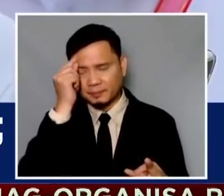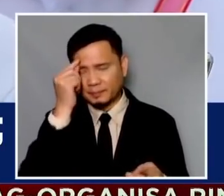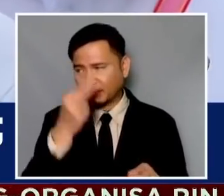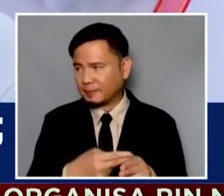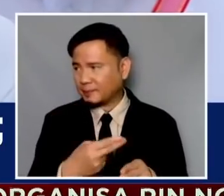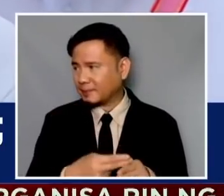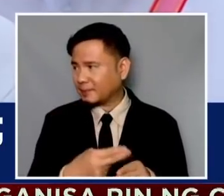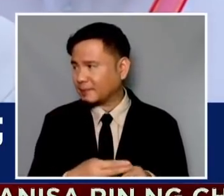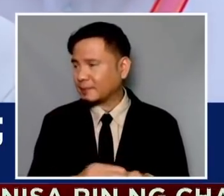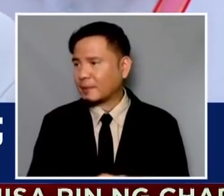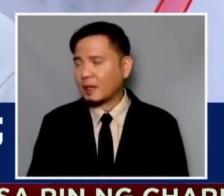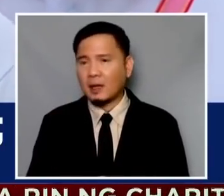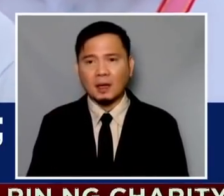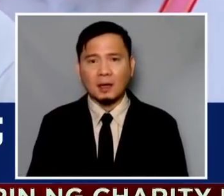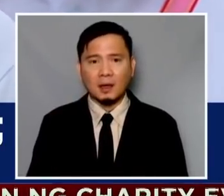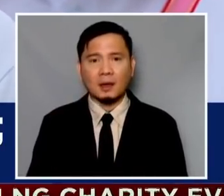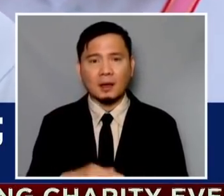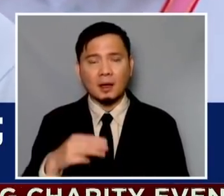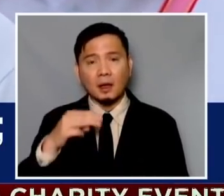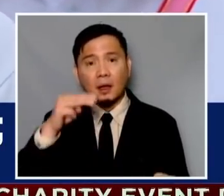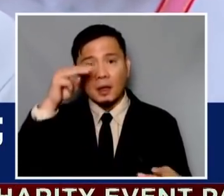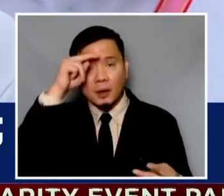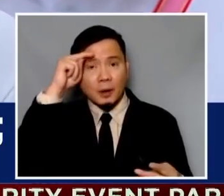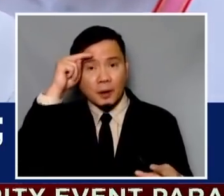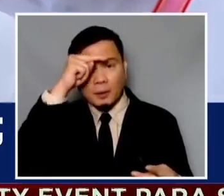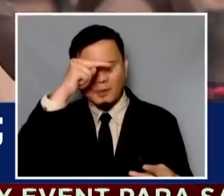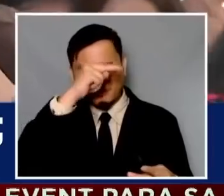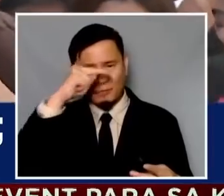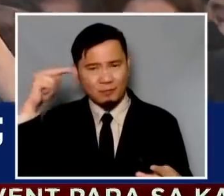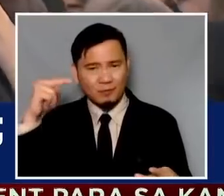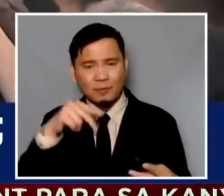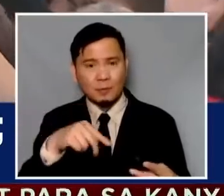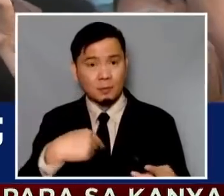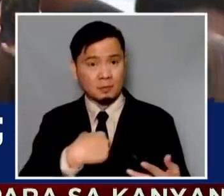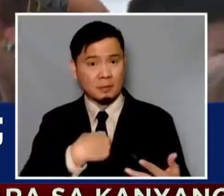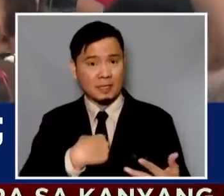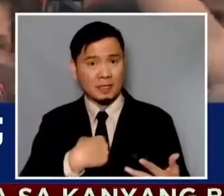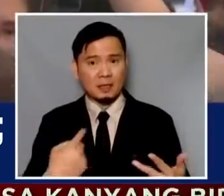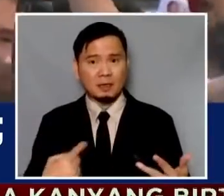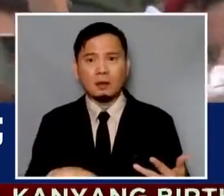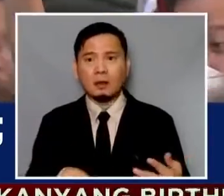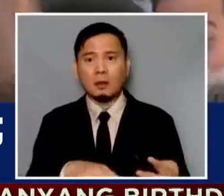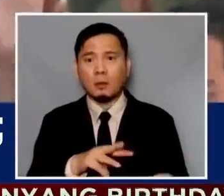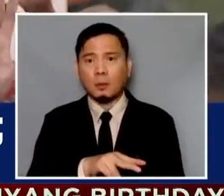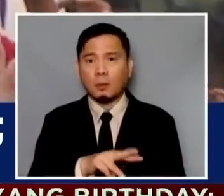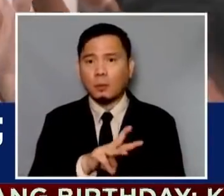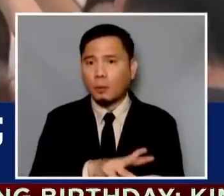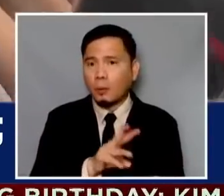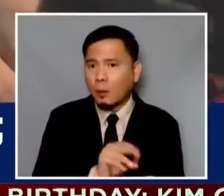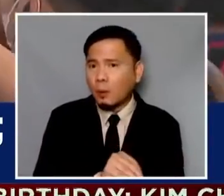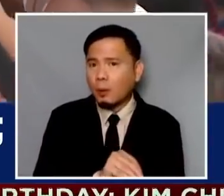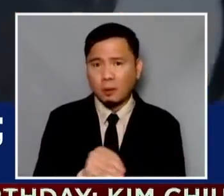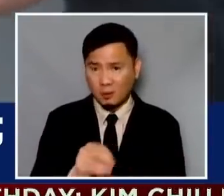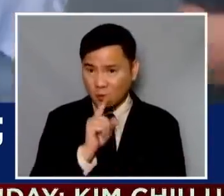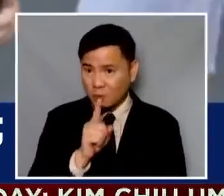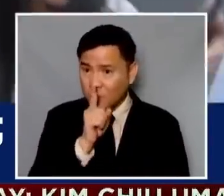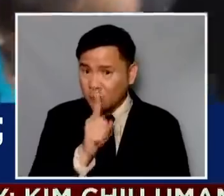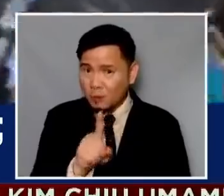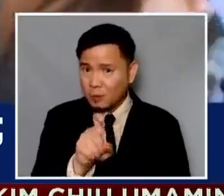Secretary Bert Gonzales at sinabi ko? Diba?" Hanggang bago matapos ang halos siyam na minutong